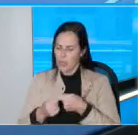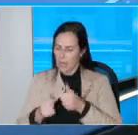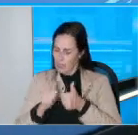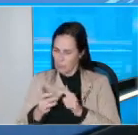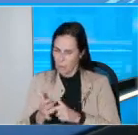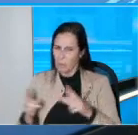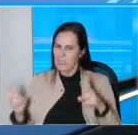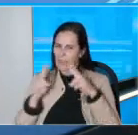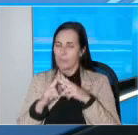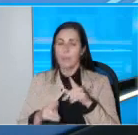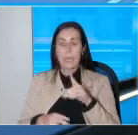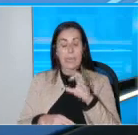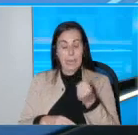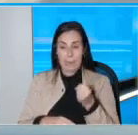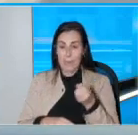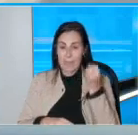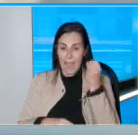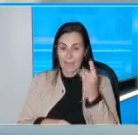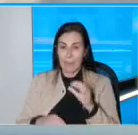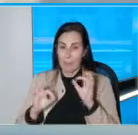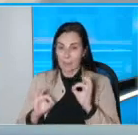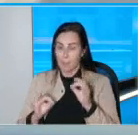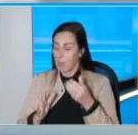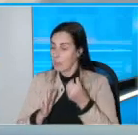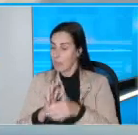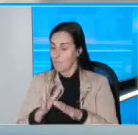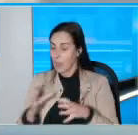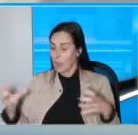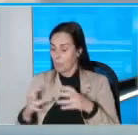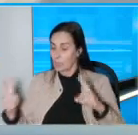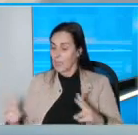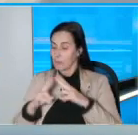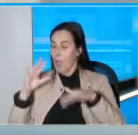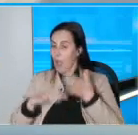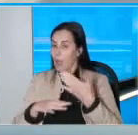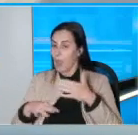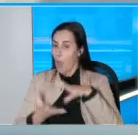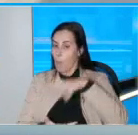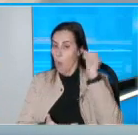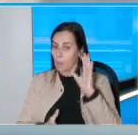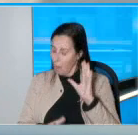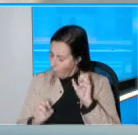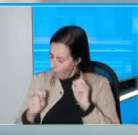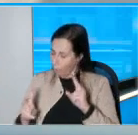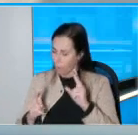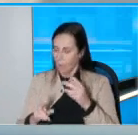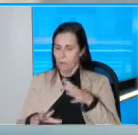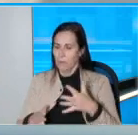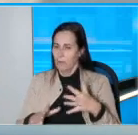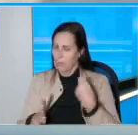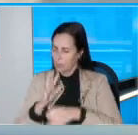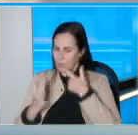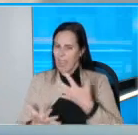בעיקר בצרפת, על האם קטר בעצם תוותר על פז'ה אחרי המונדיאל? זאת אומרת, הנה, היא לקחה את פז'ה לפני יותר